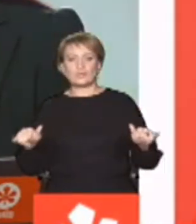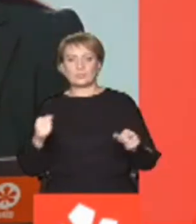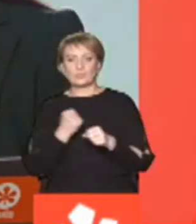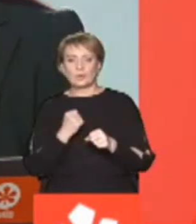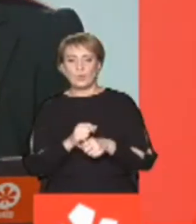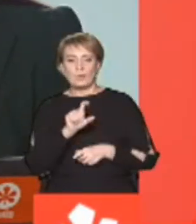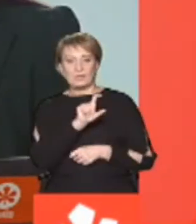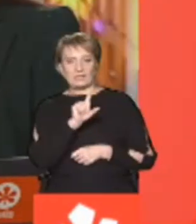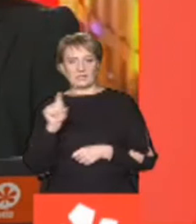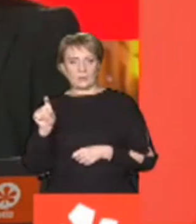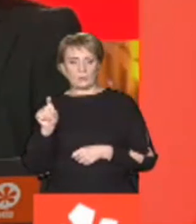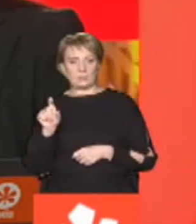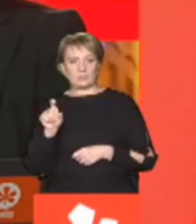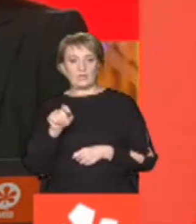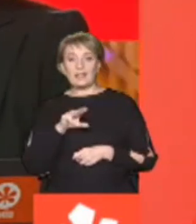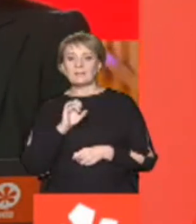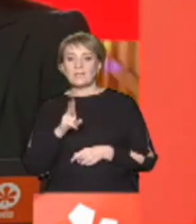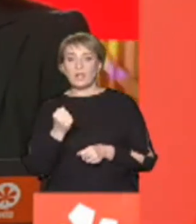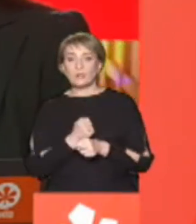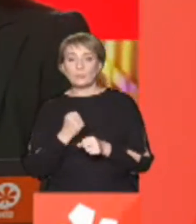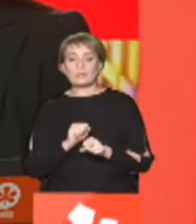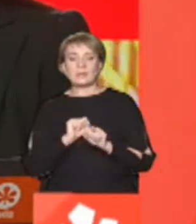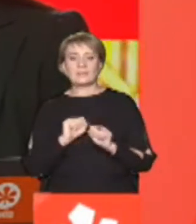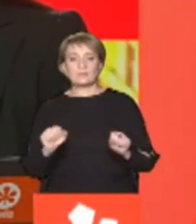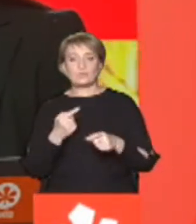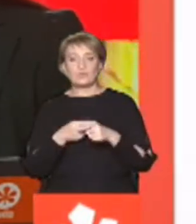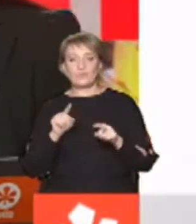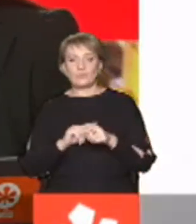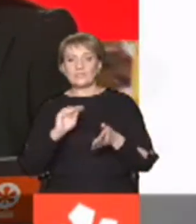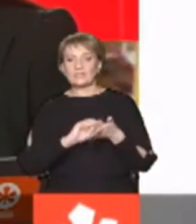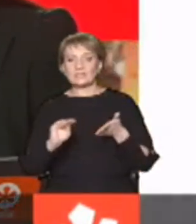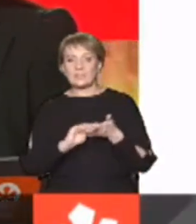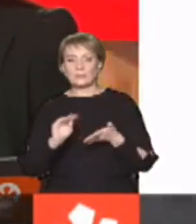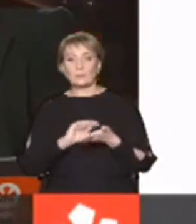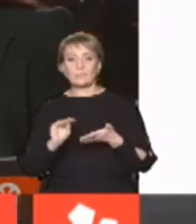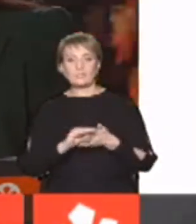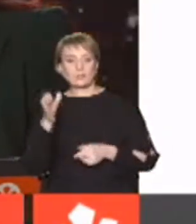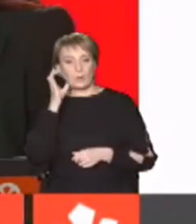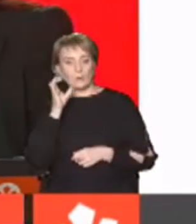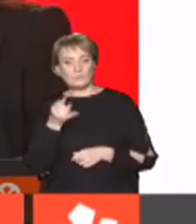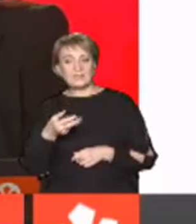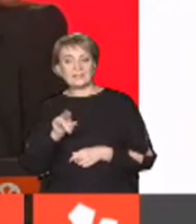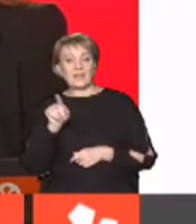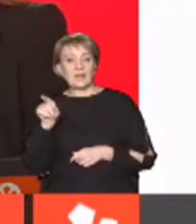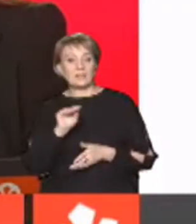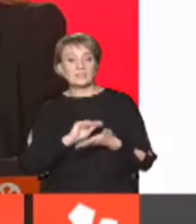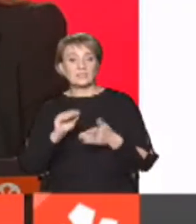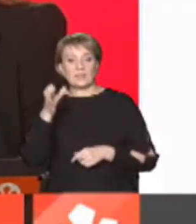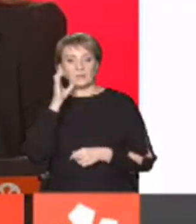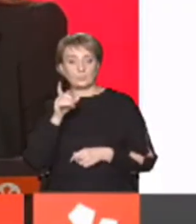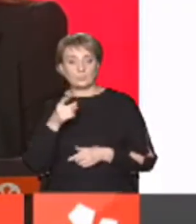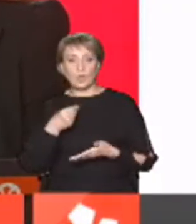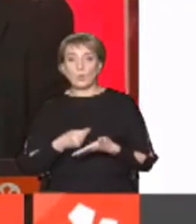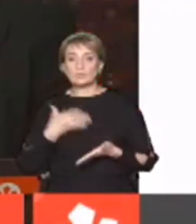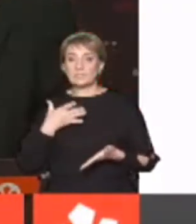це медійна помилка, так робити не можна. Ці статті пишуть науковці для науковців. Оцінити статтю, оцінити її